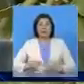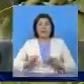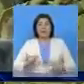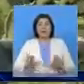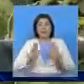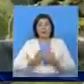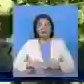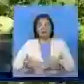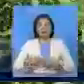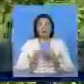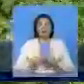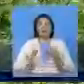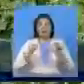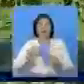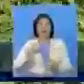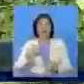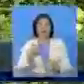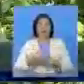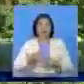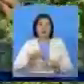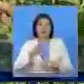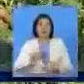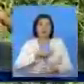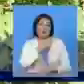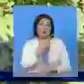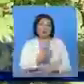қалдыралатында етіп дамыту керек дейді. Сол себепті қазіргі таңда бар күш